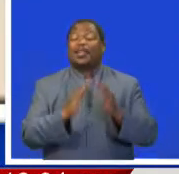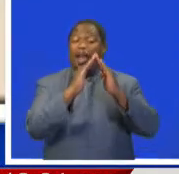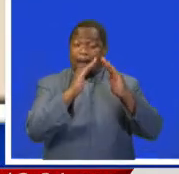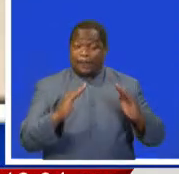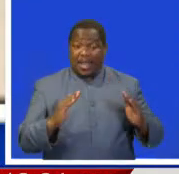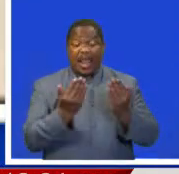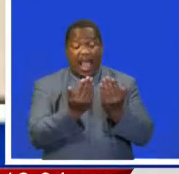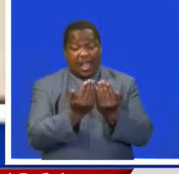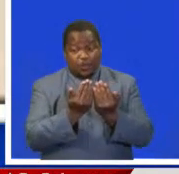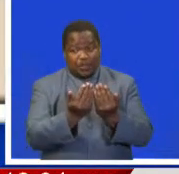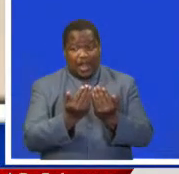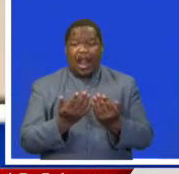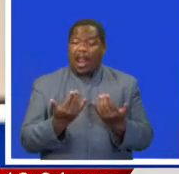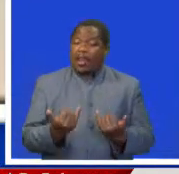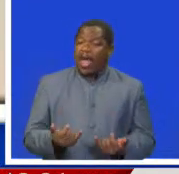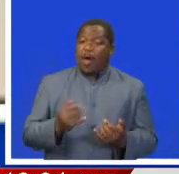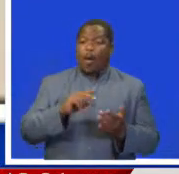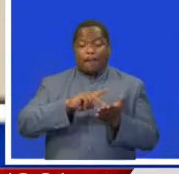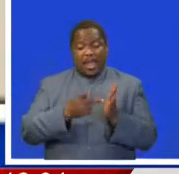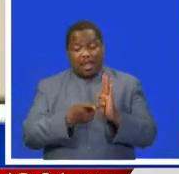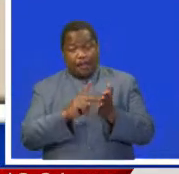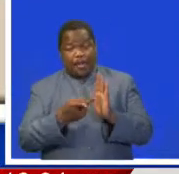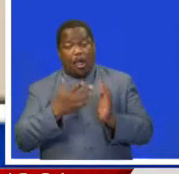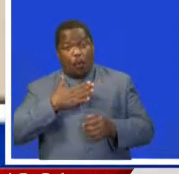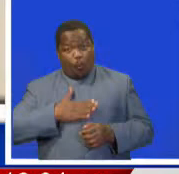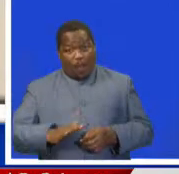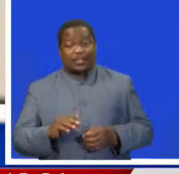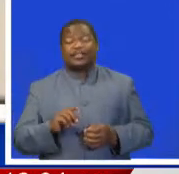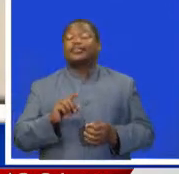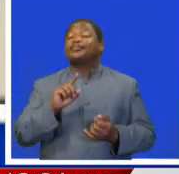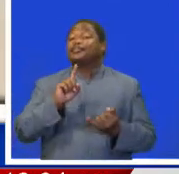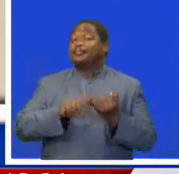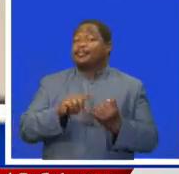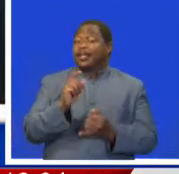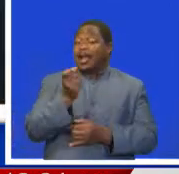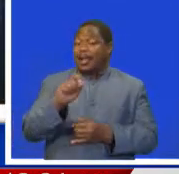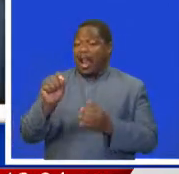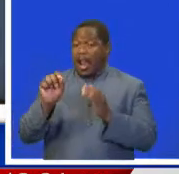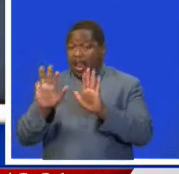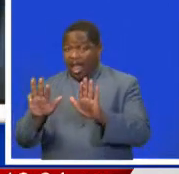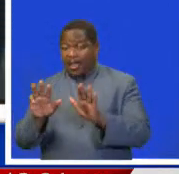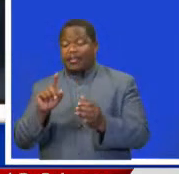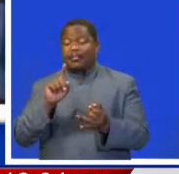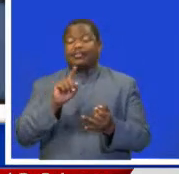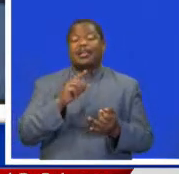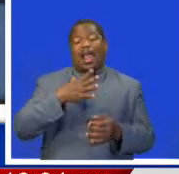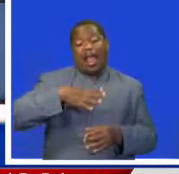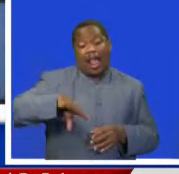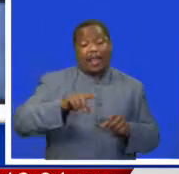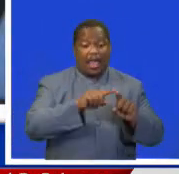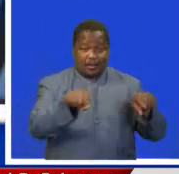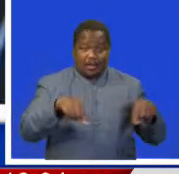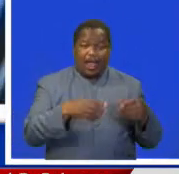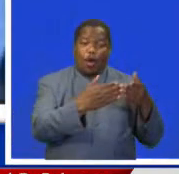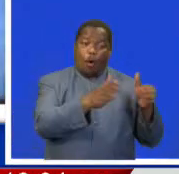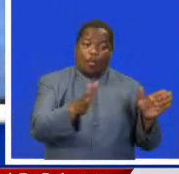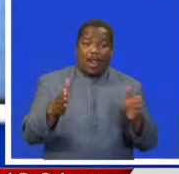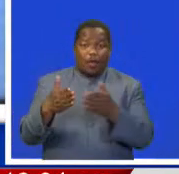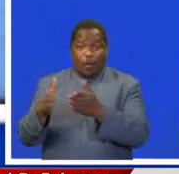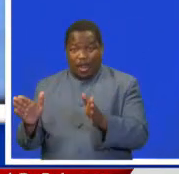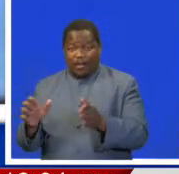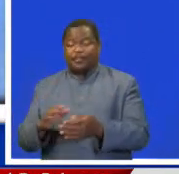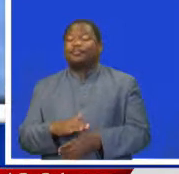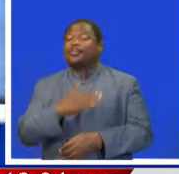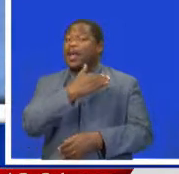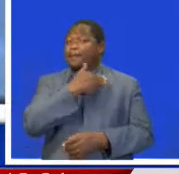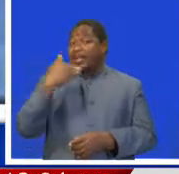samkhuhlane COVID-19 eveni. Induna yetemthetho pholile shakanti uyihambele tikolwa ngaphansi kwesifundo sakahoho kubuka